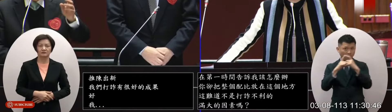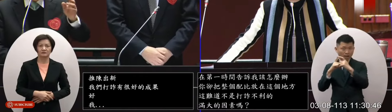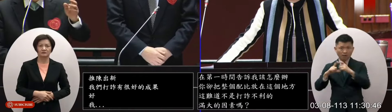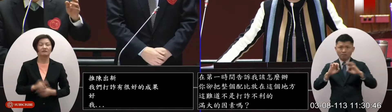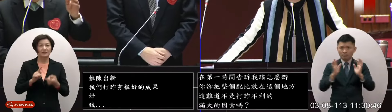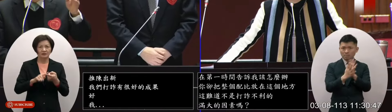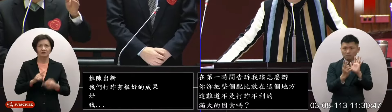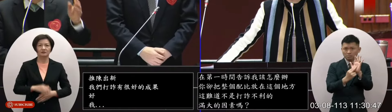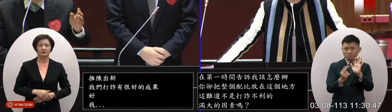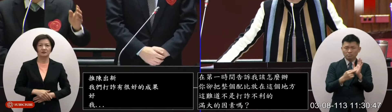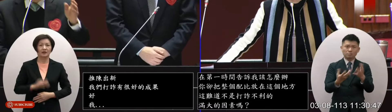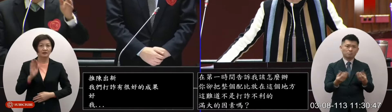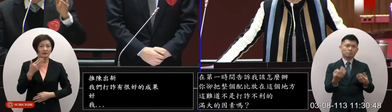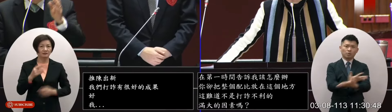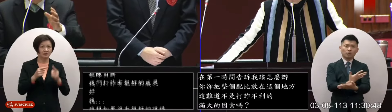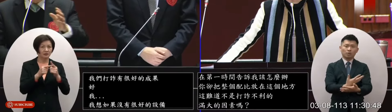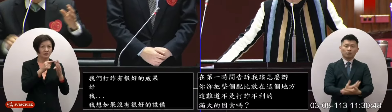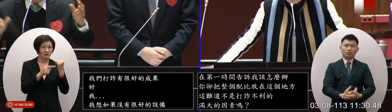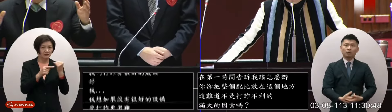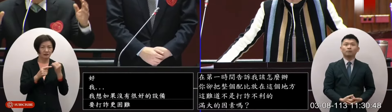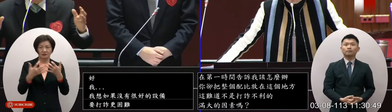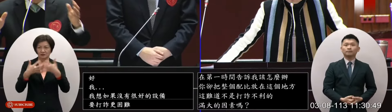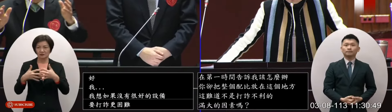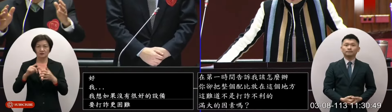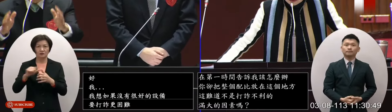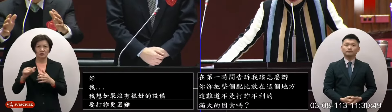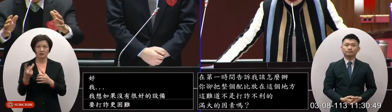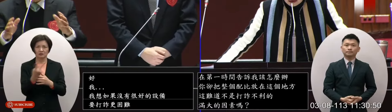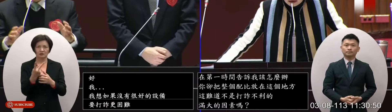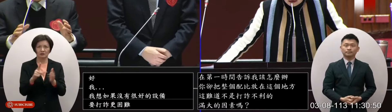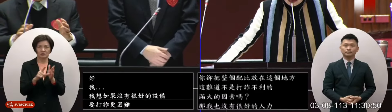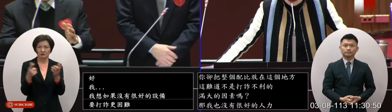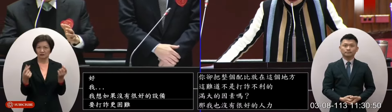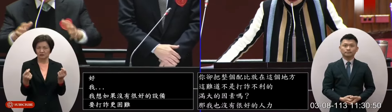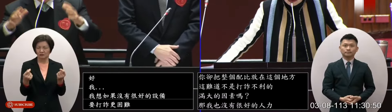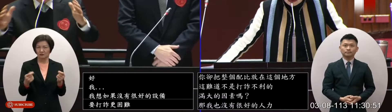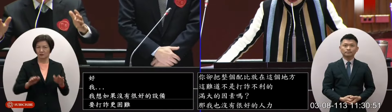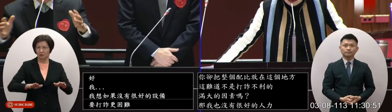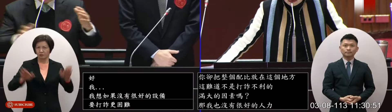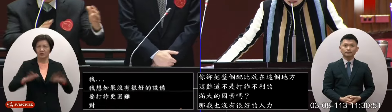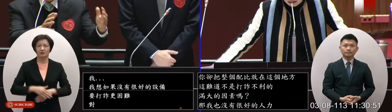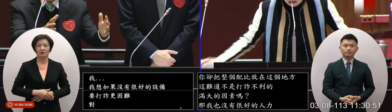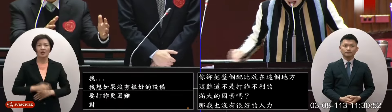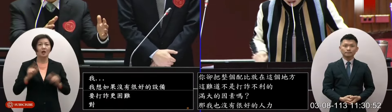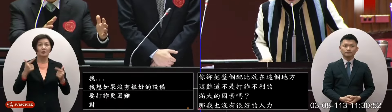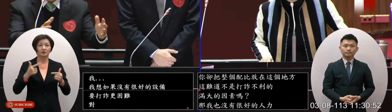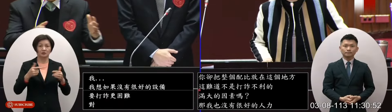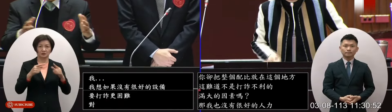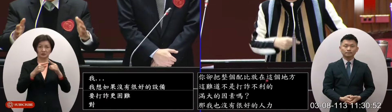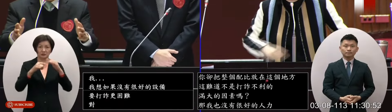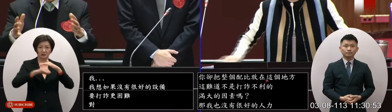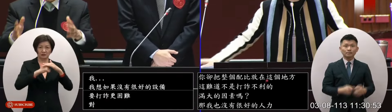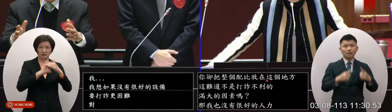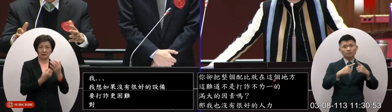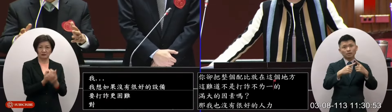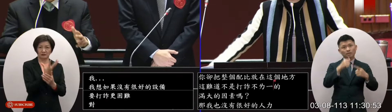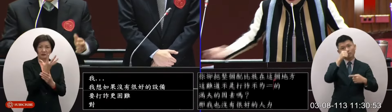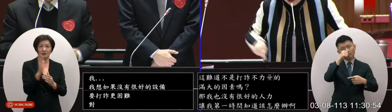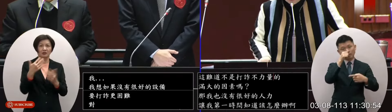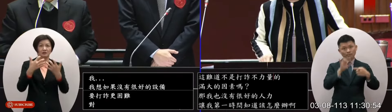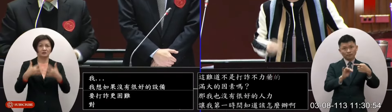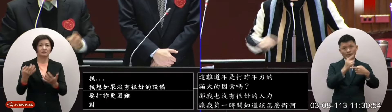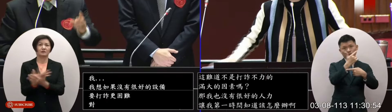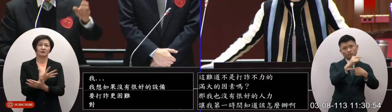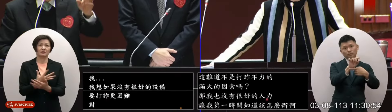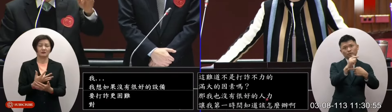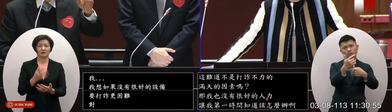间来让我们知道该怎么办啊。 但是人力跟设备是要同时精进，而不是说我进了很多人力没有设备。 你的人力只有6%多，哎，